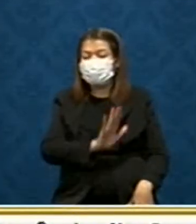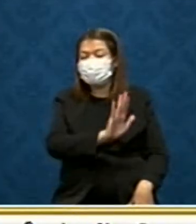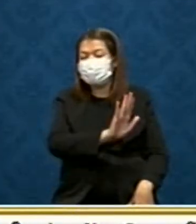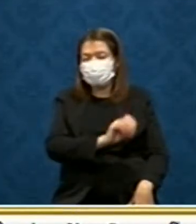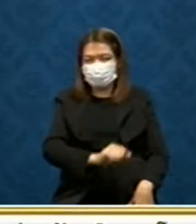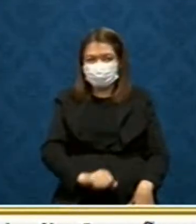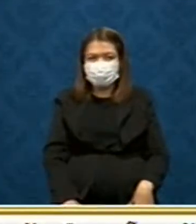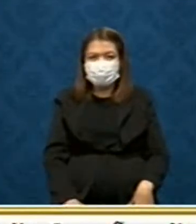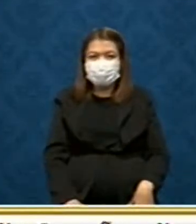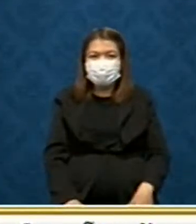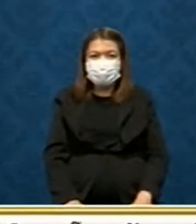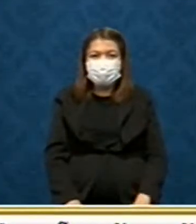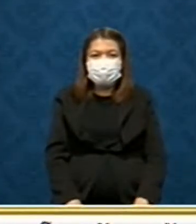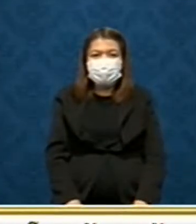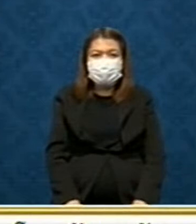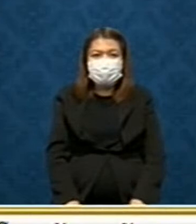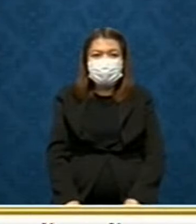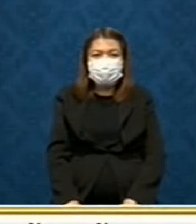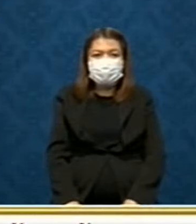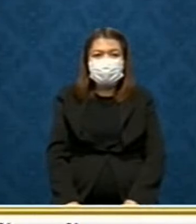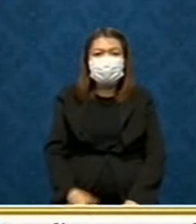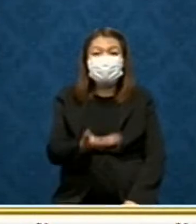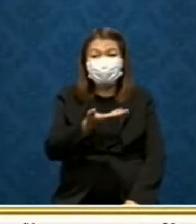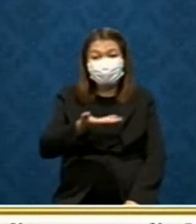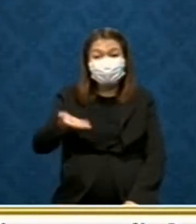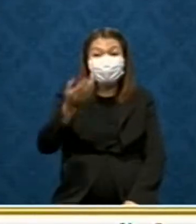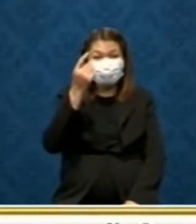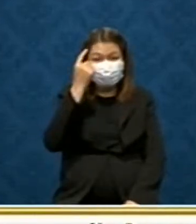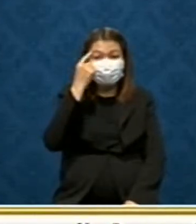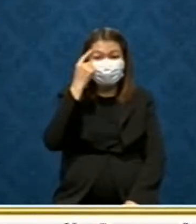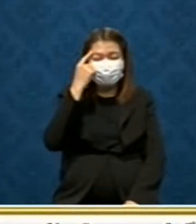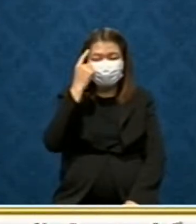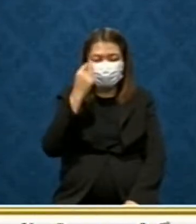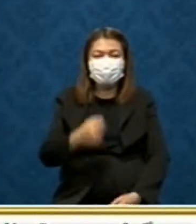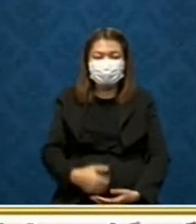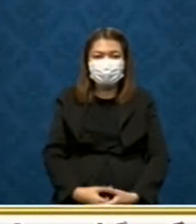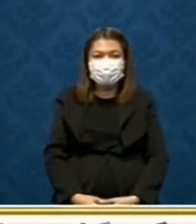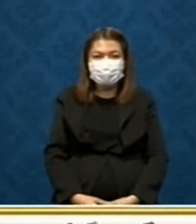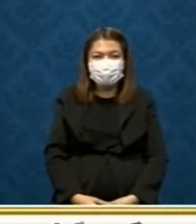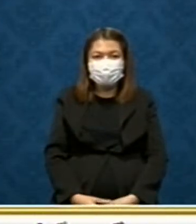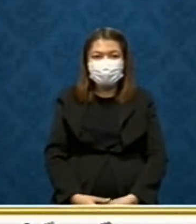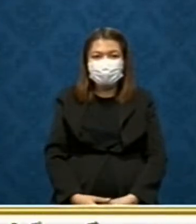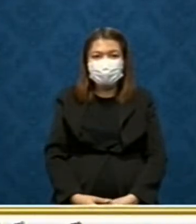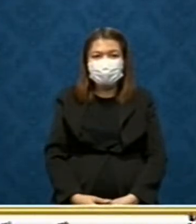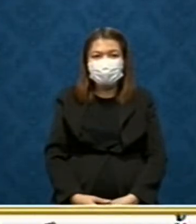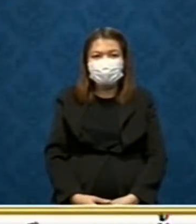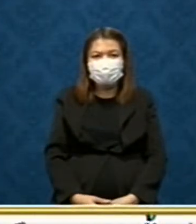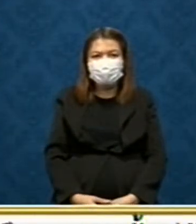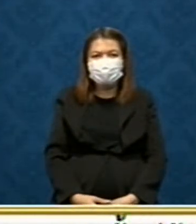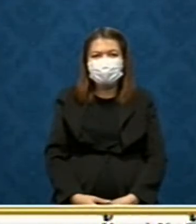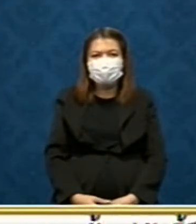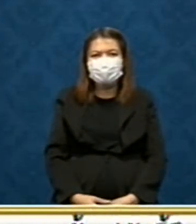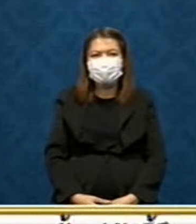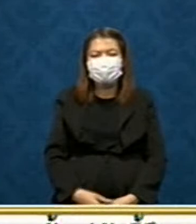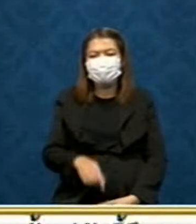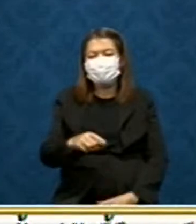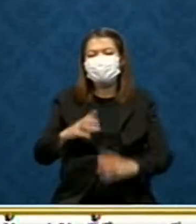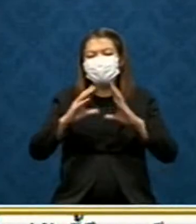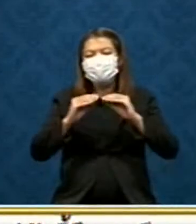ท่ครับ ก็รู้กัไม่ตมาออามความ สภามักมีสสภา